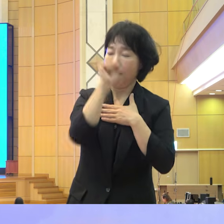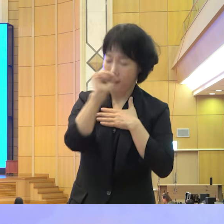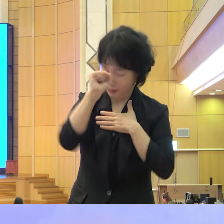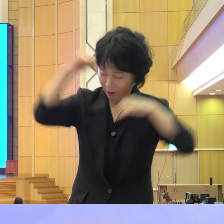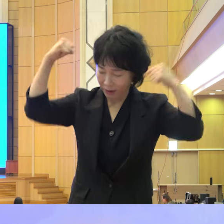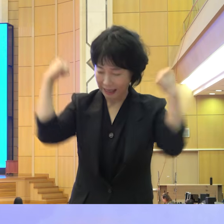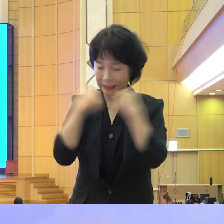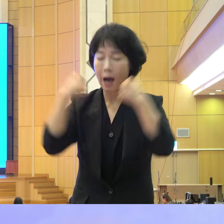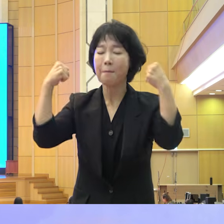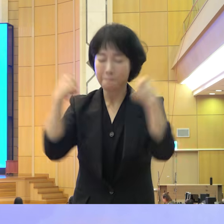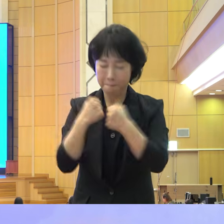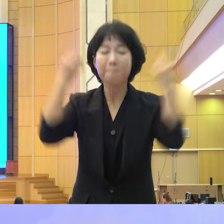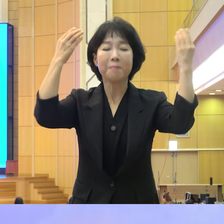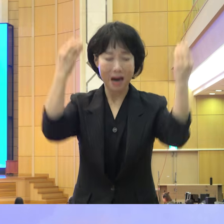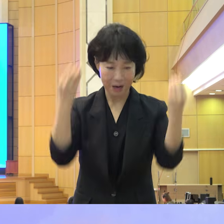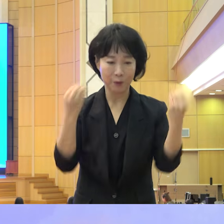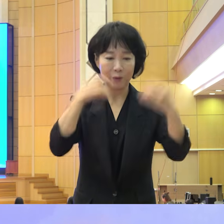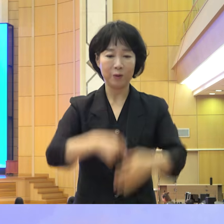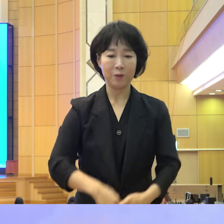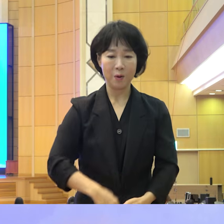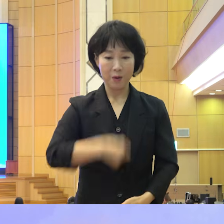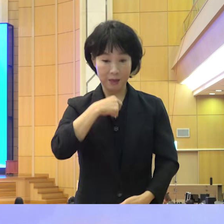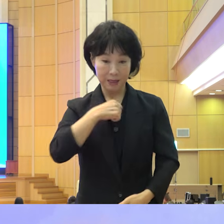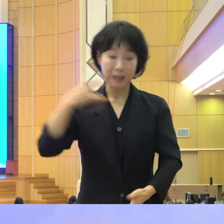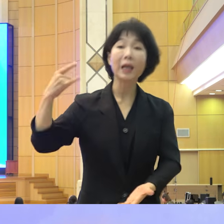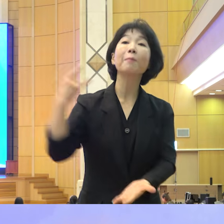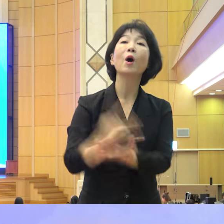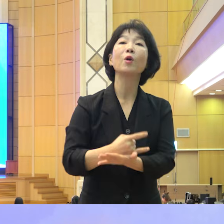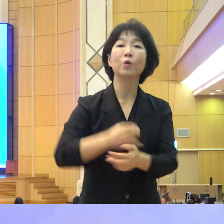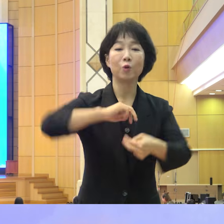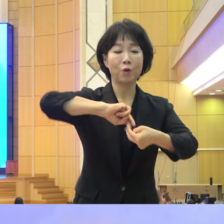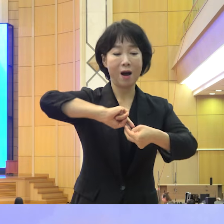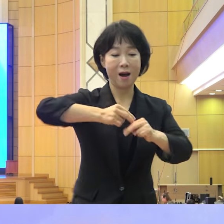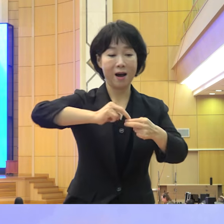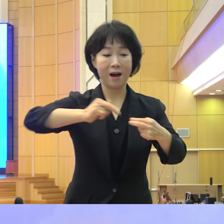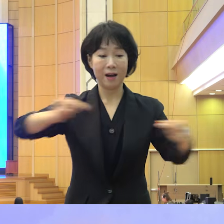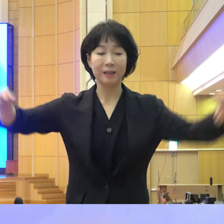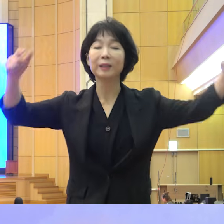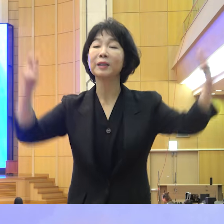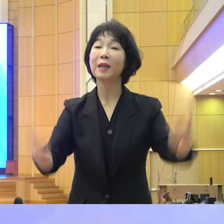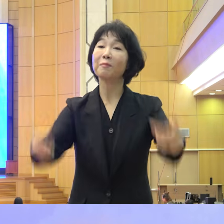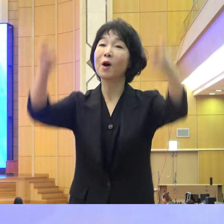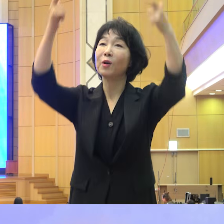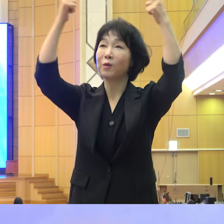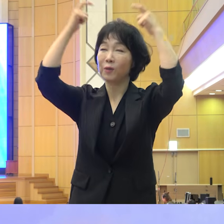나가세. 선한 싸움 다 싸우고 의의